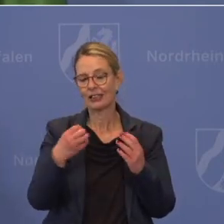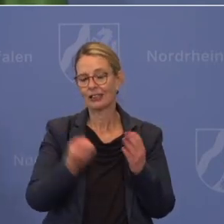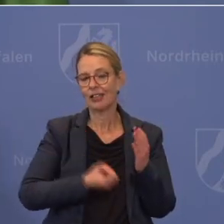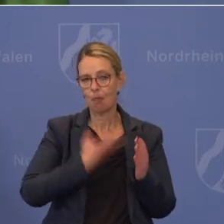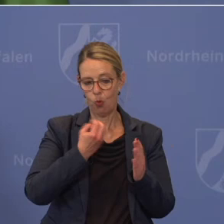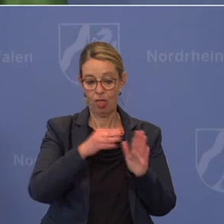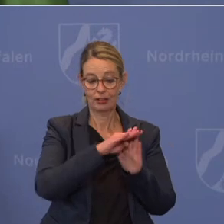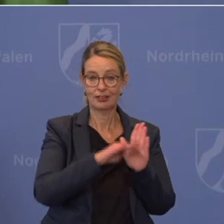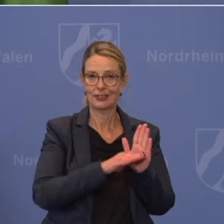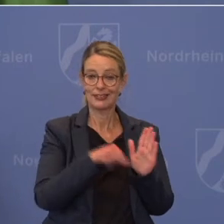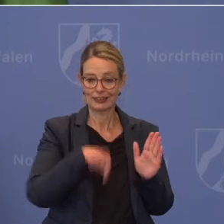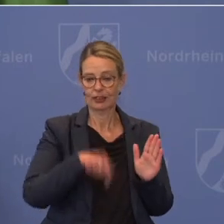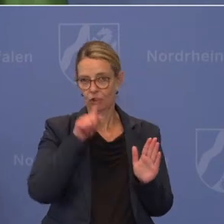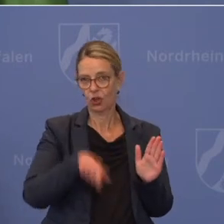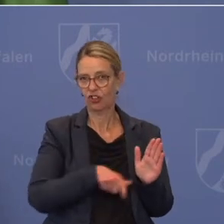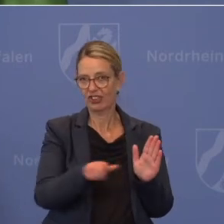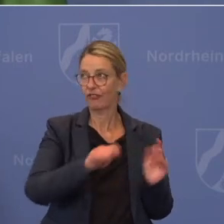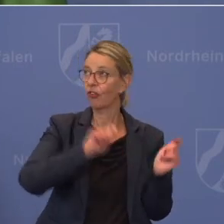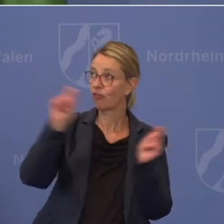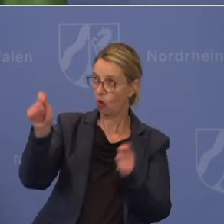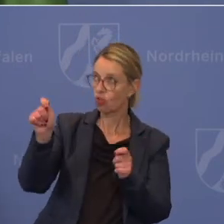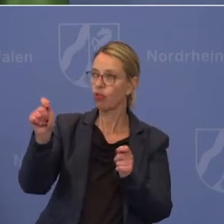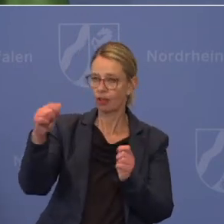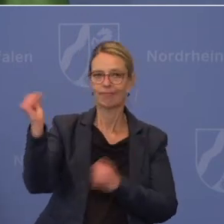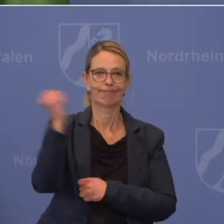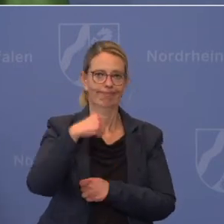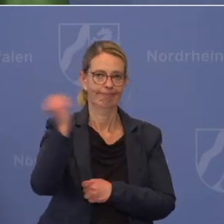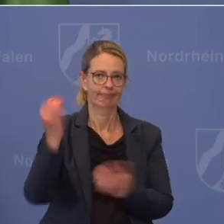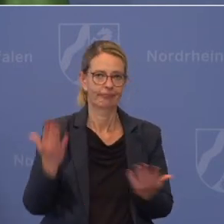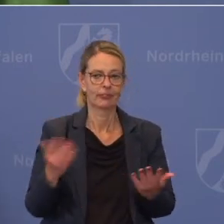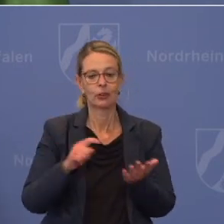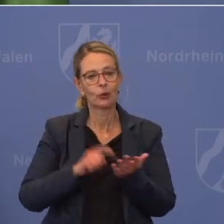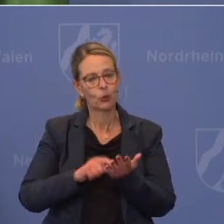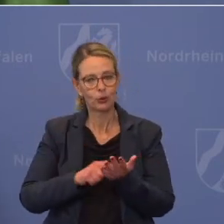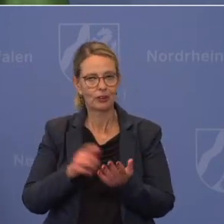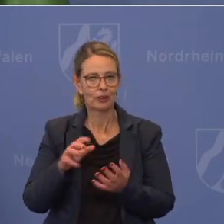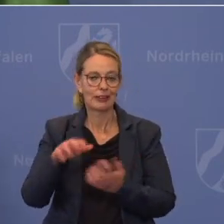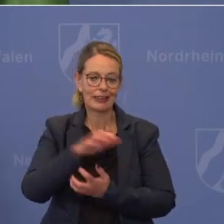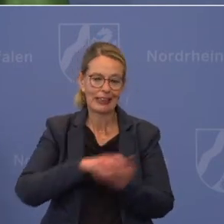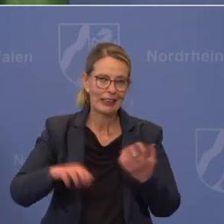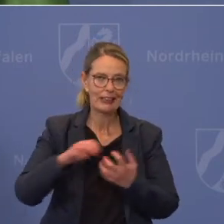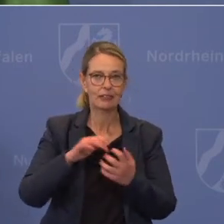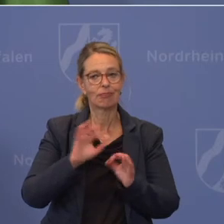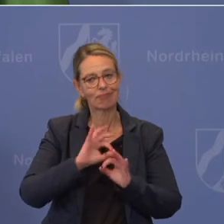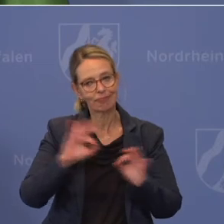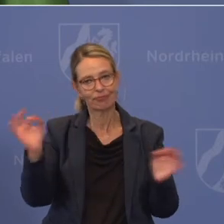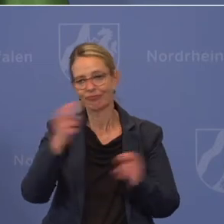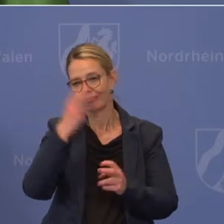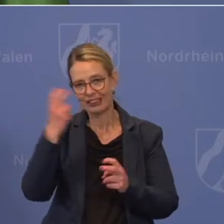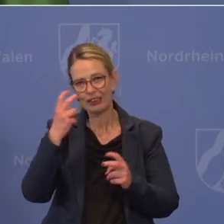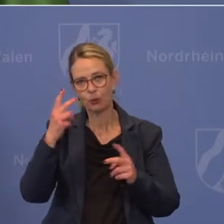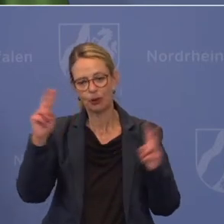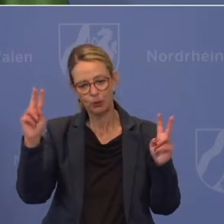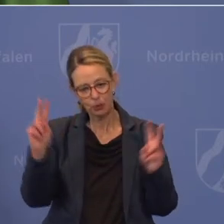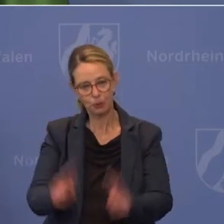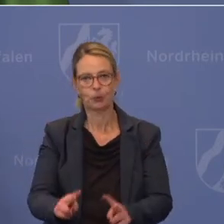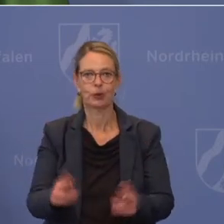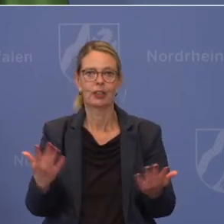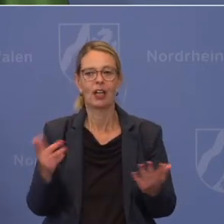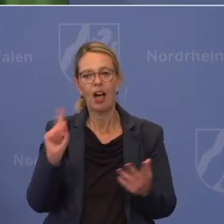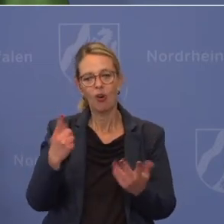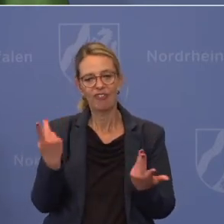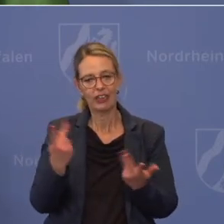aus Nordrhein-Westfalen auch entsprochen hat, um die Krise wirksam bekämpfen und kräftige